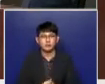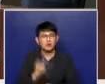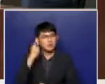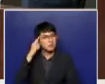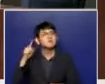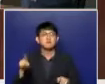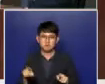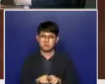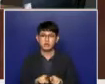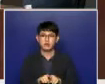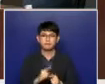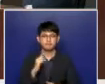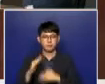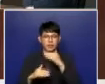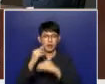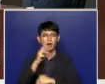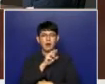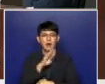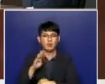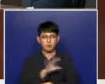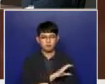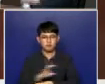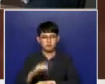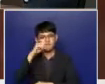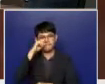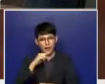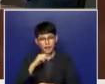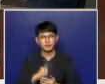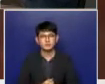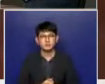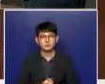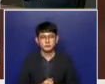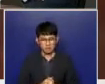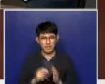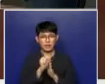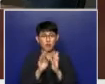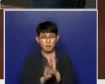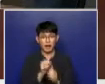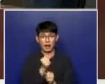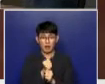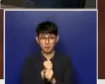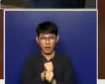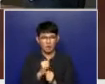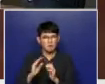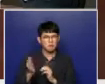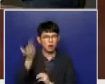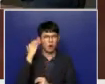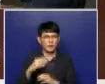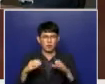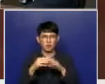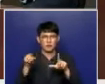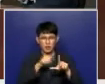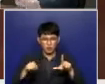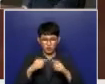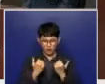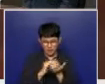ประชาธิปัตย์อภิรักษ์เห็นแย้งเห็นต่างกันมาโดยตลอดแล้วสุด